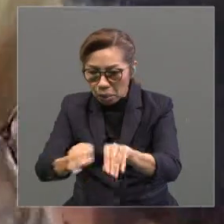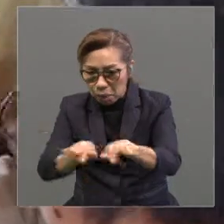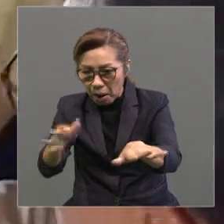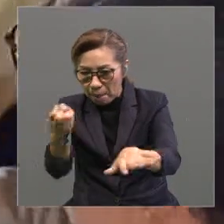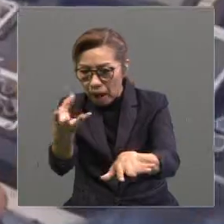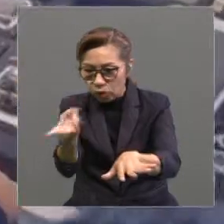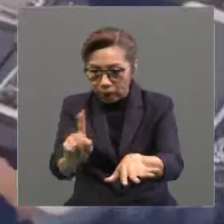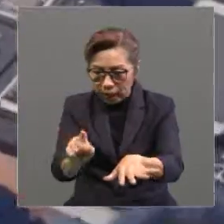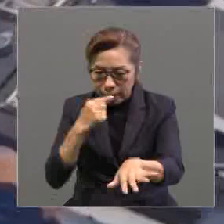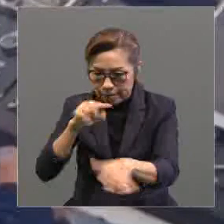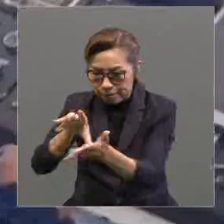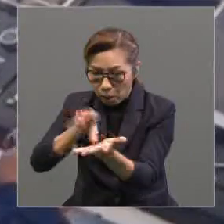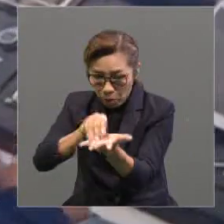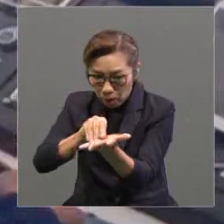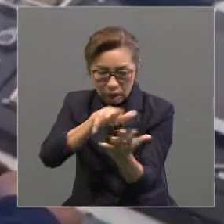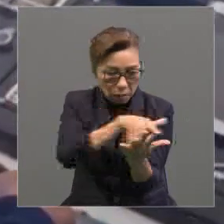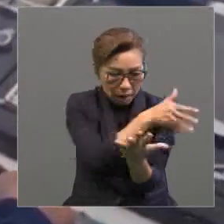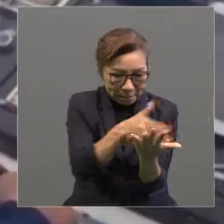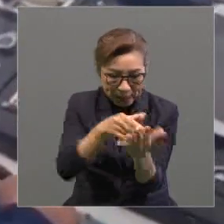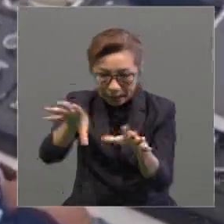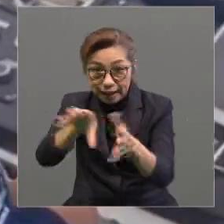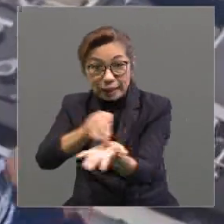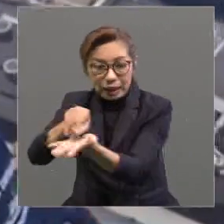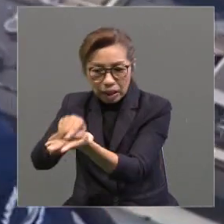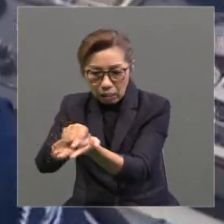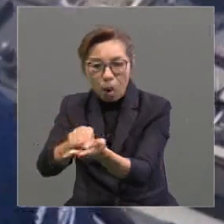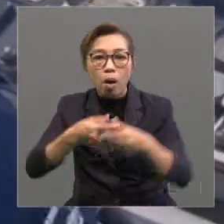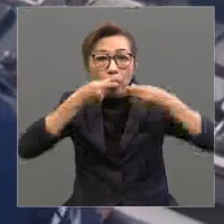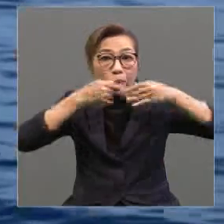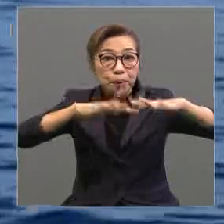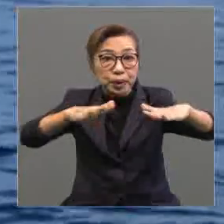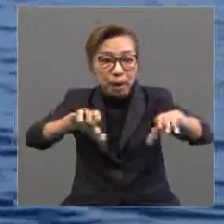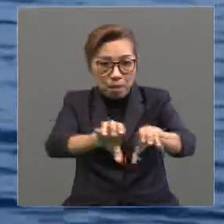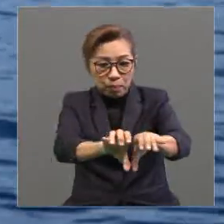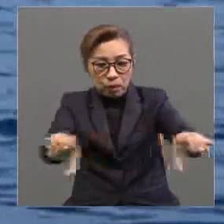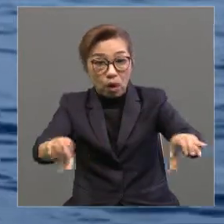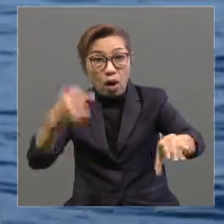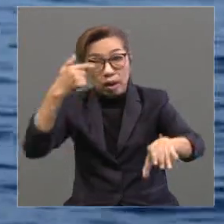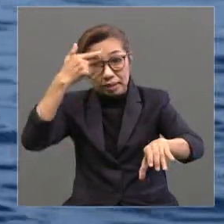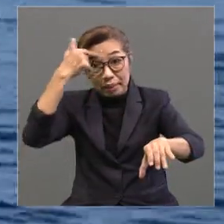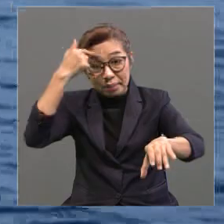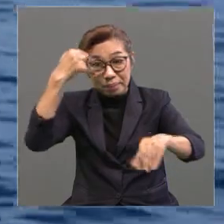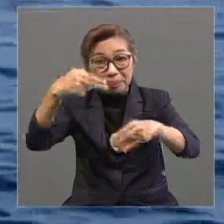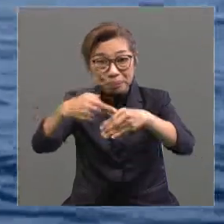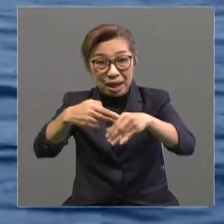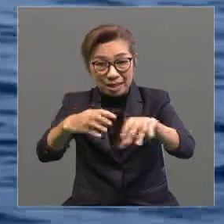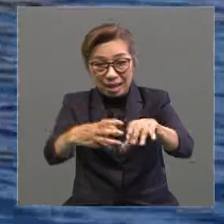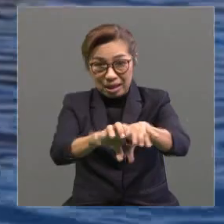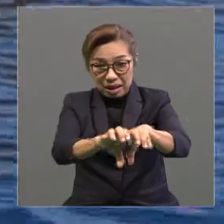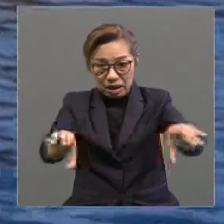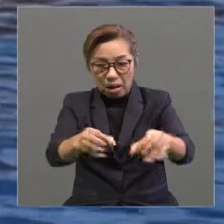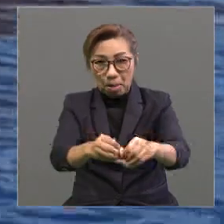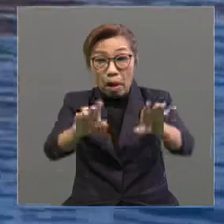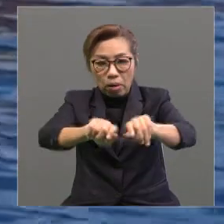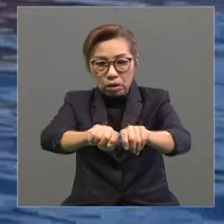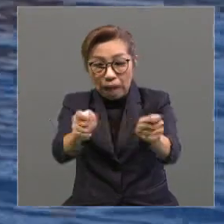เพื่อวางแผนขจัดคราบน้ำมันก็พบว่าท่อส่งบนผิวน้ำระเบิดนะครับครับแล้วก็แตกออกราว 5เมตรโดยระบบ